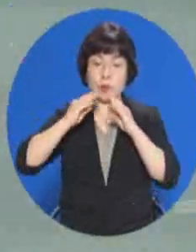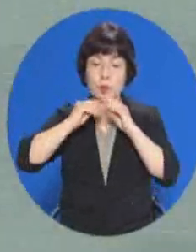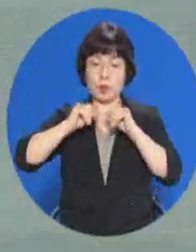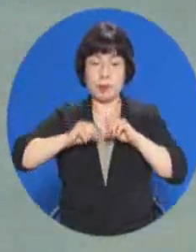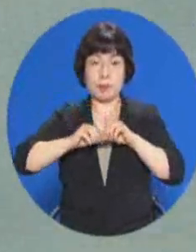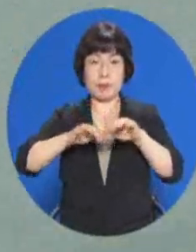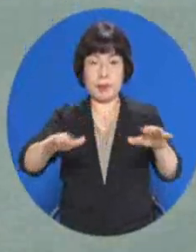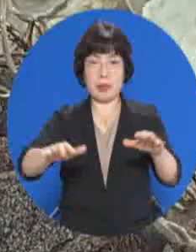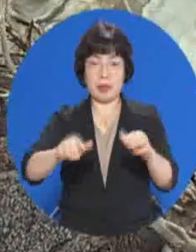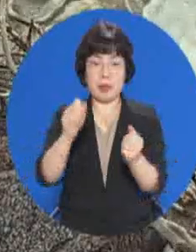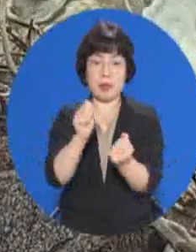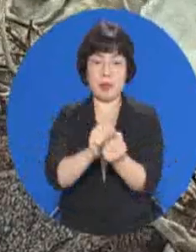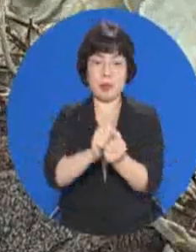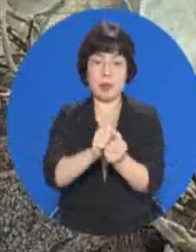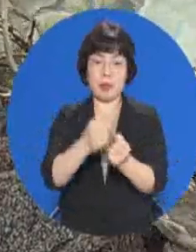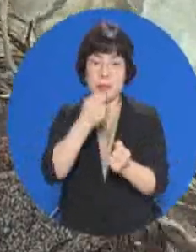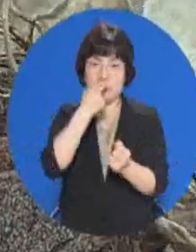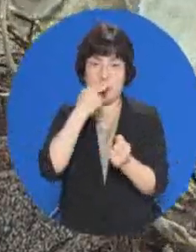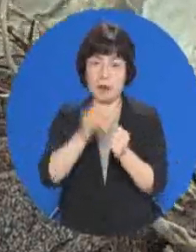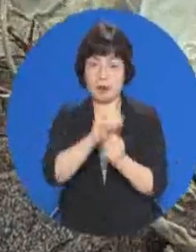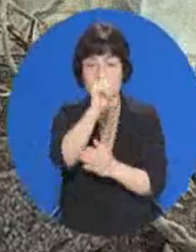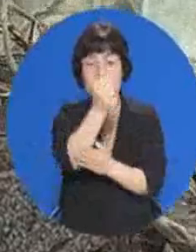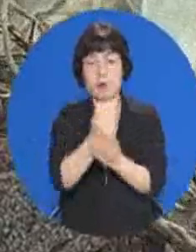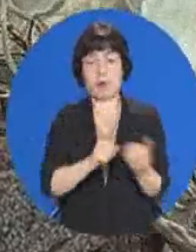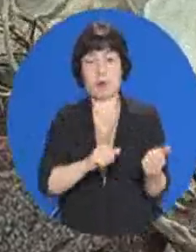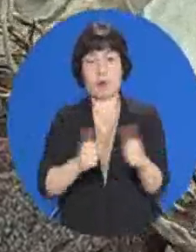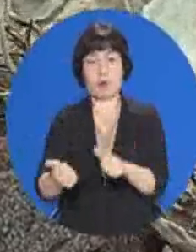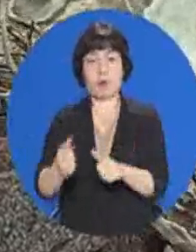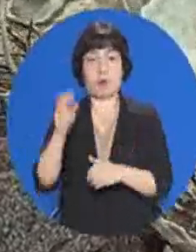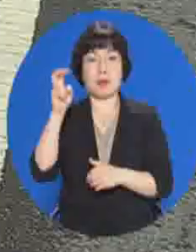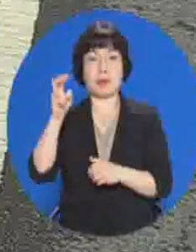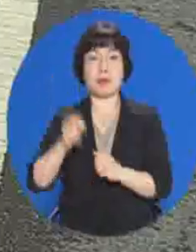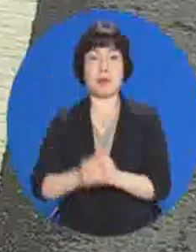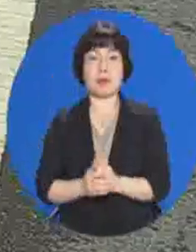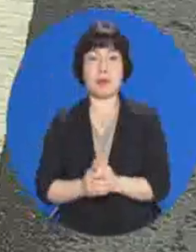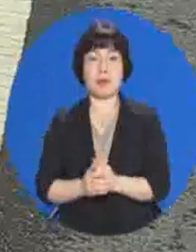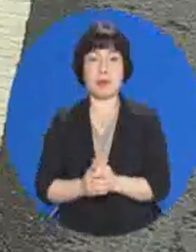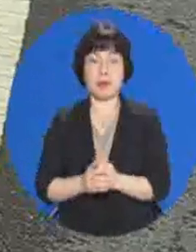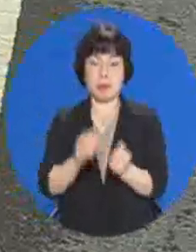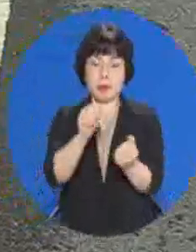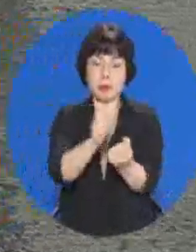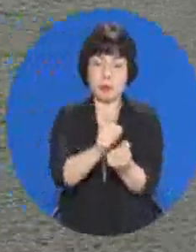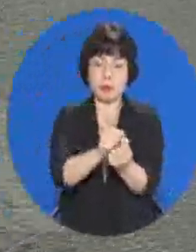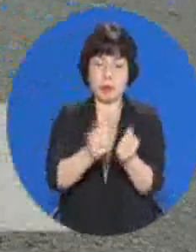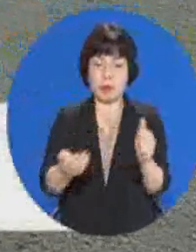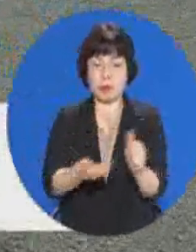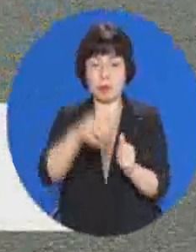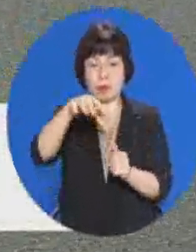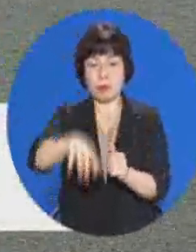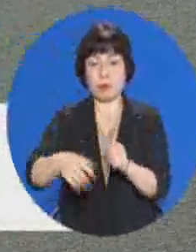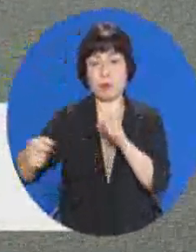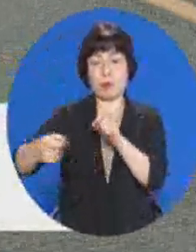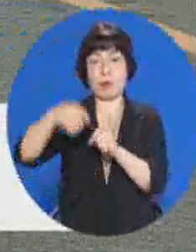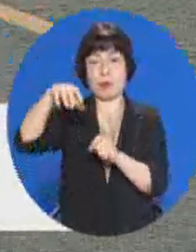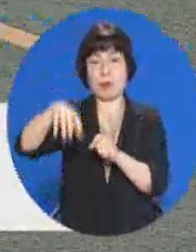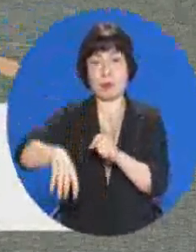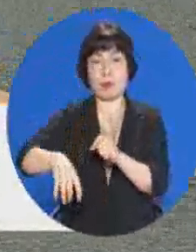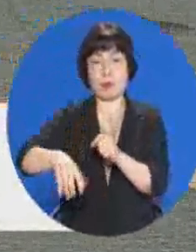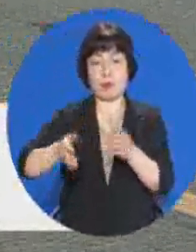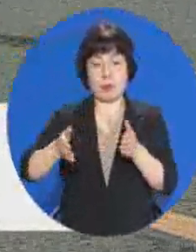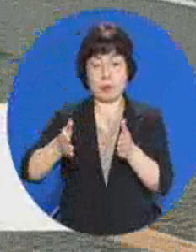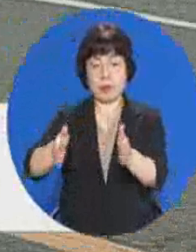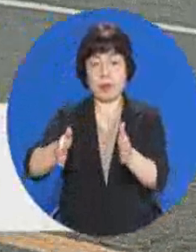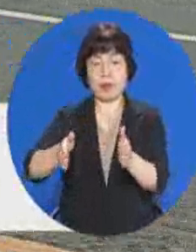때문에 조개가 숨을 쉬지 못하고 폐사한 탓이라고 주장합니다. 가리맛 조개 양식장으로부터 불과 도로 하나 떨어진